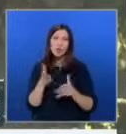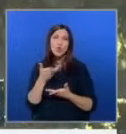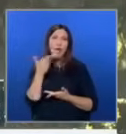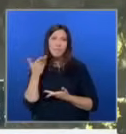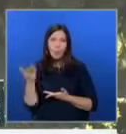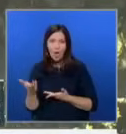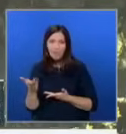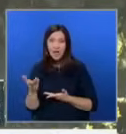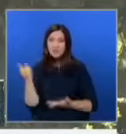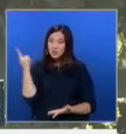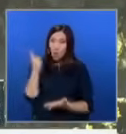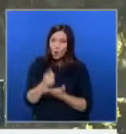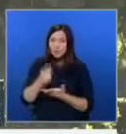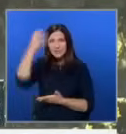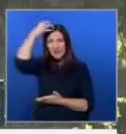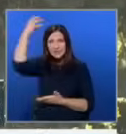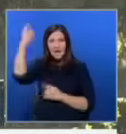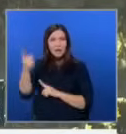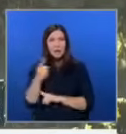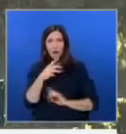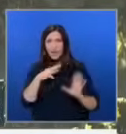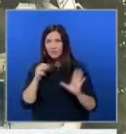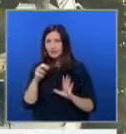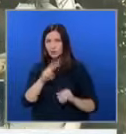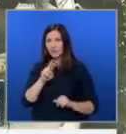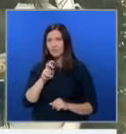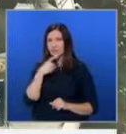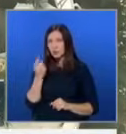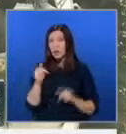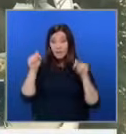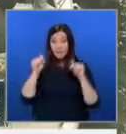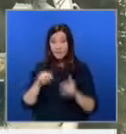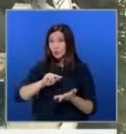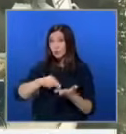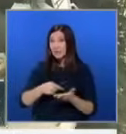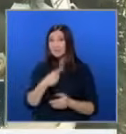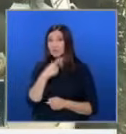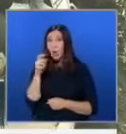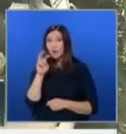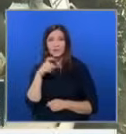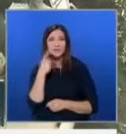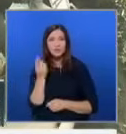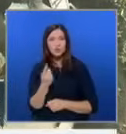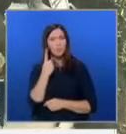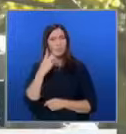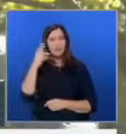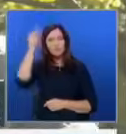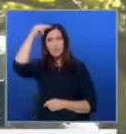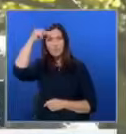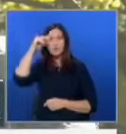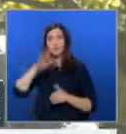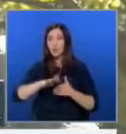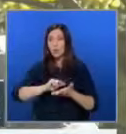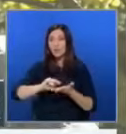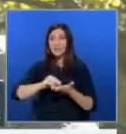с указ на царя през 1920 година. Днес се отбелязват и 130 години от първото българско